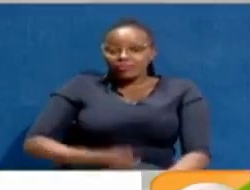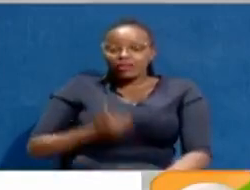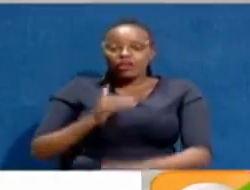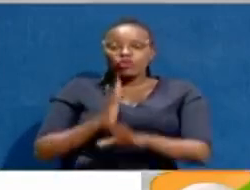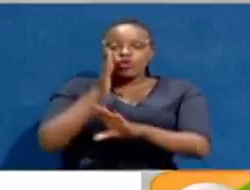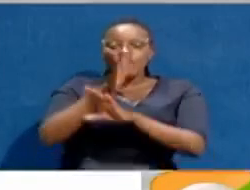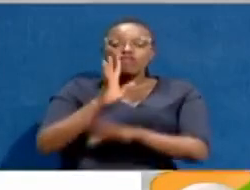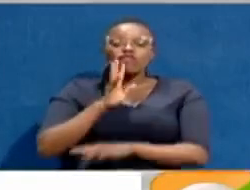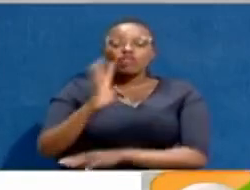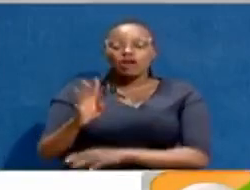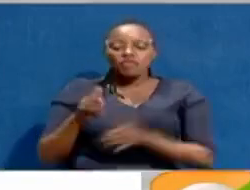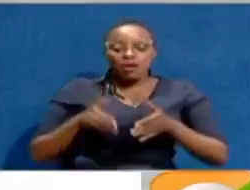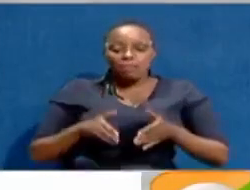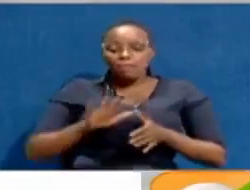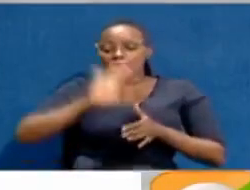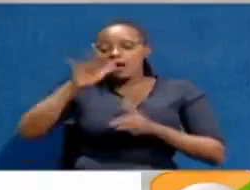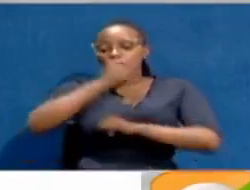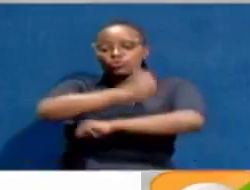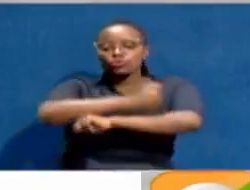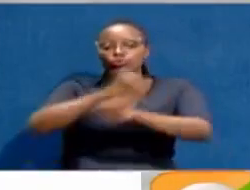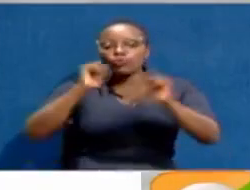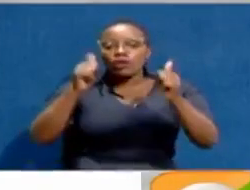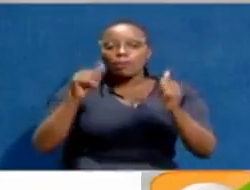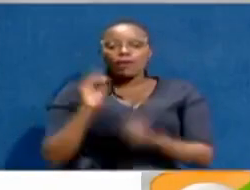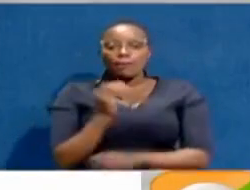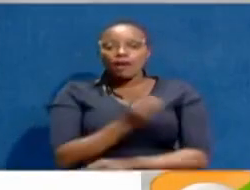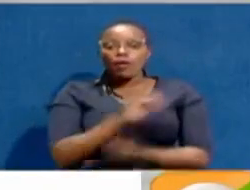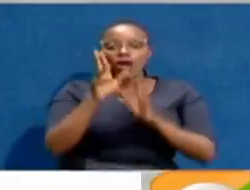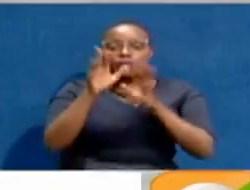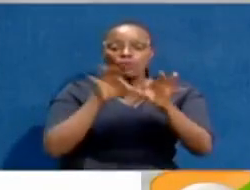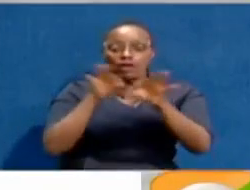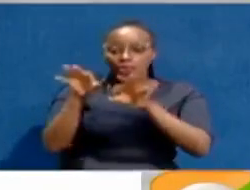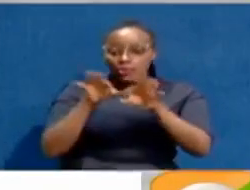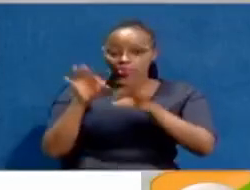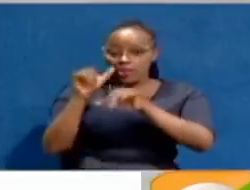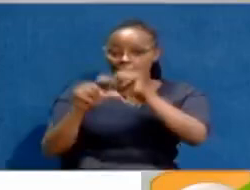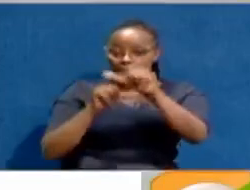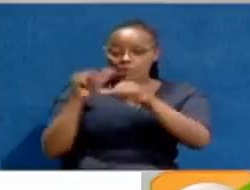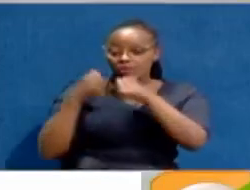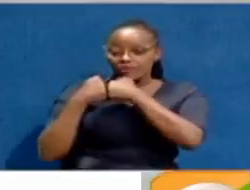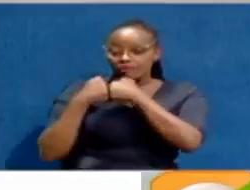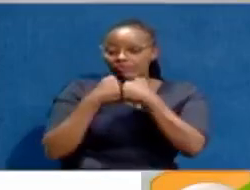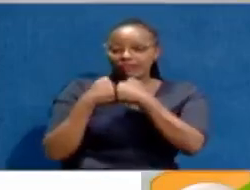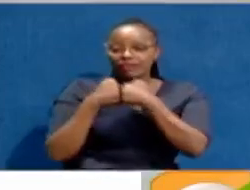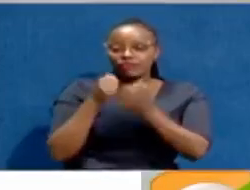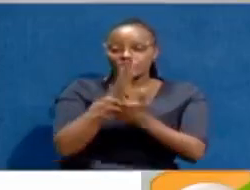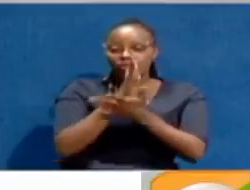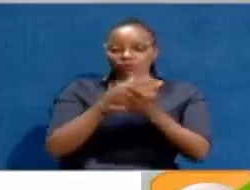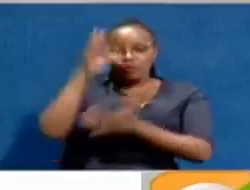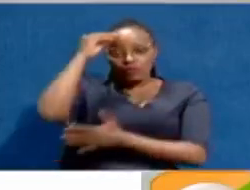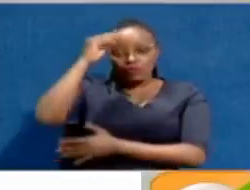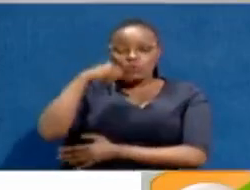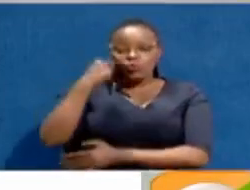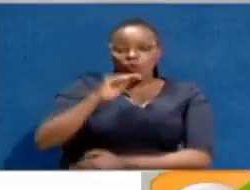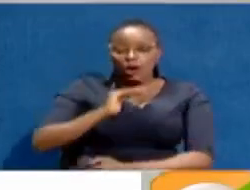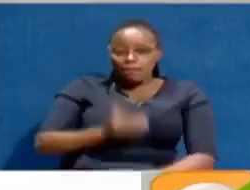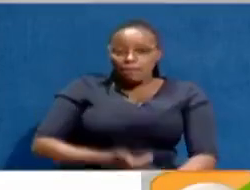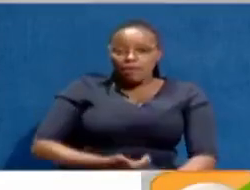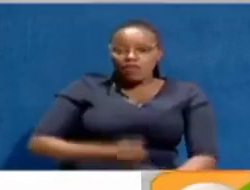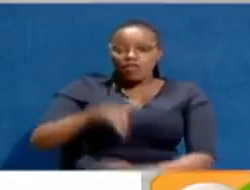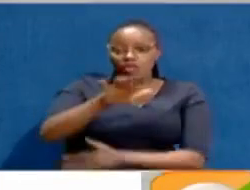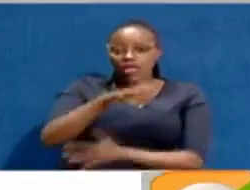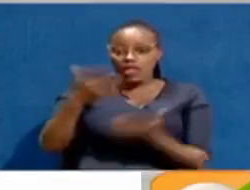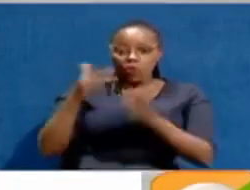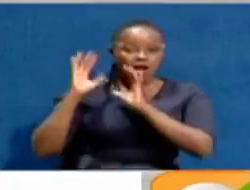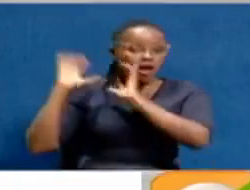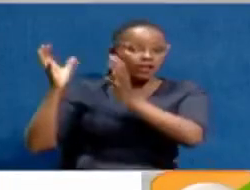ya 400 wakiwa bado hawajarudi shule. Francis Mtalaki anaarifu kuhusu changamoto za baadhi ya wanafunzi walio wajawazito katika